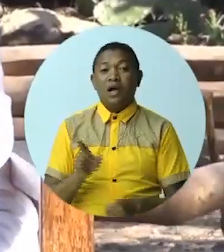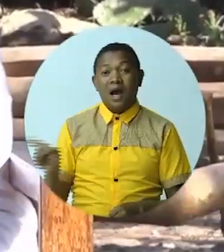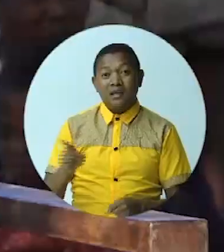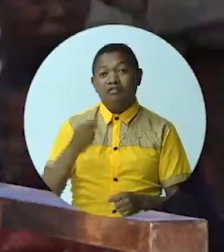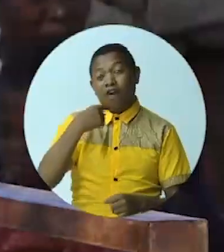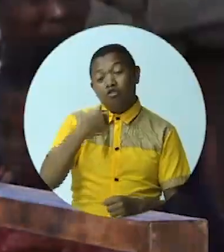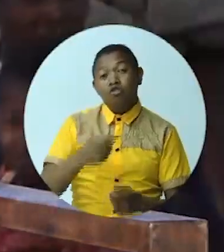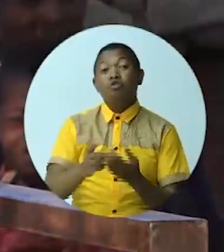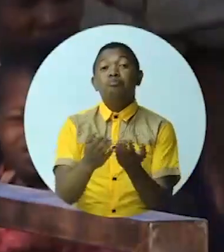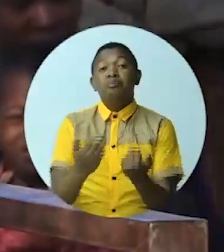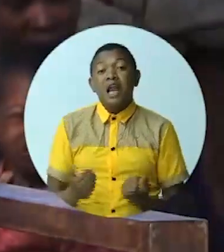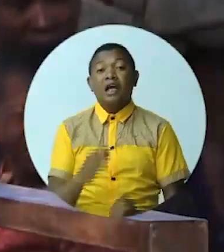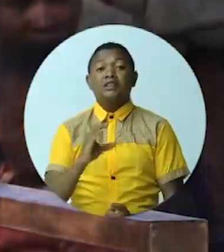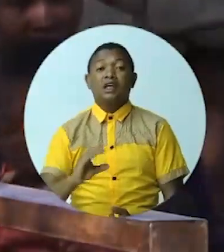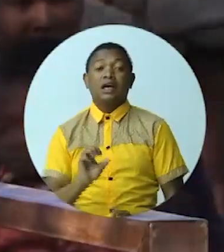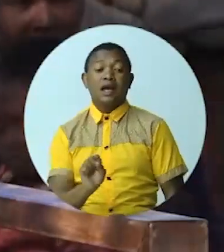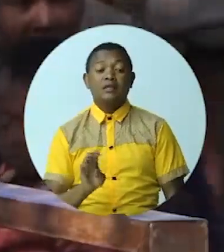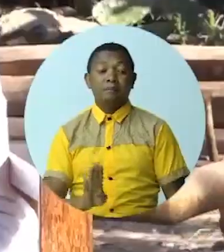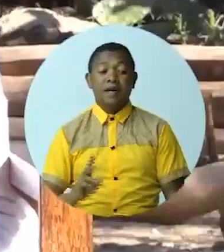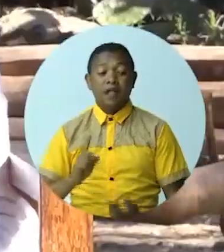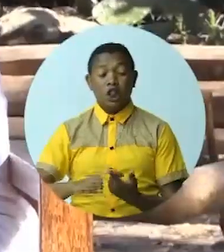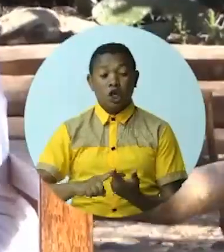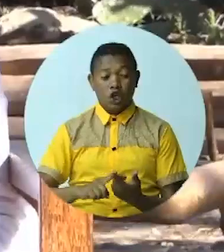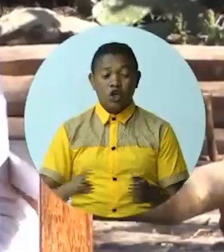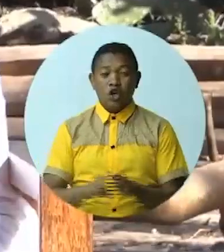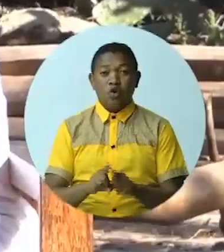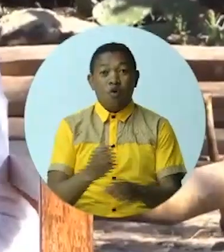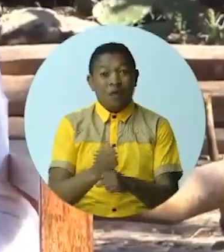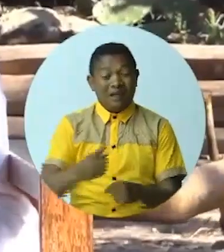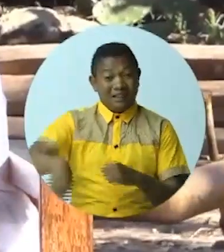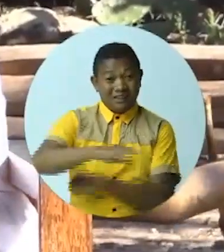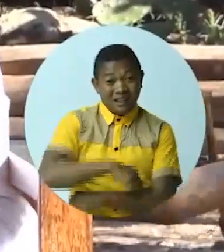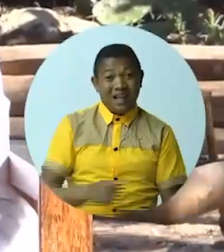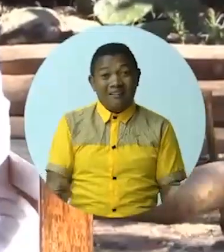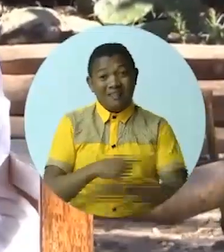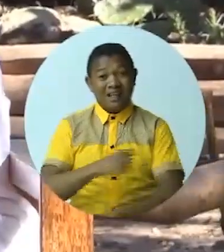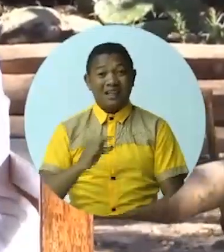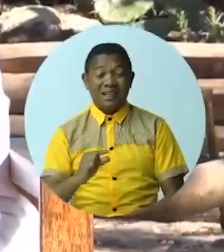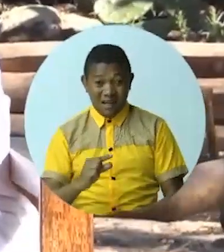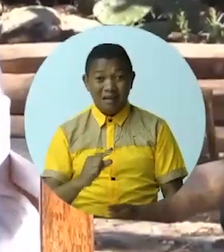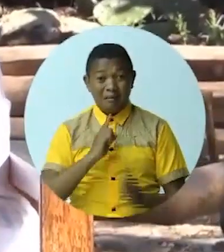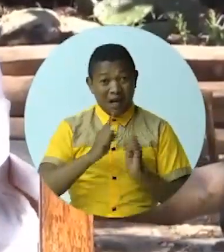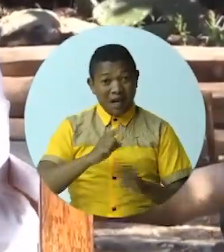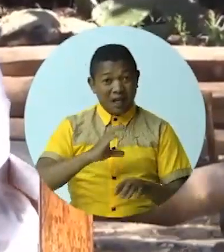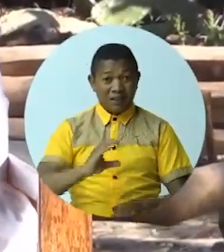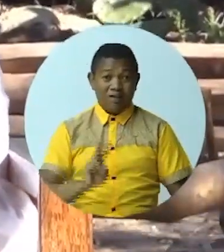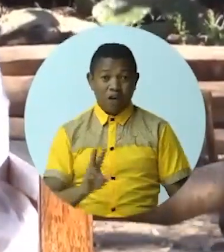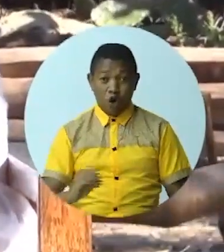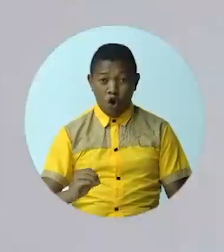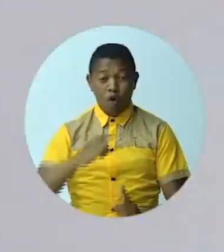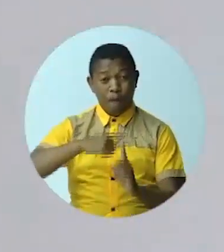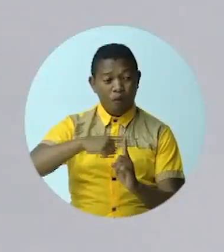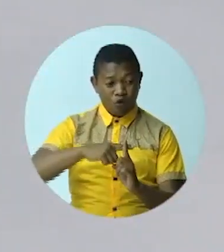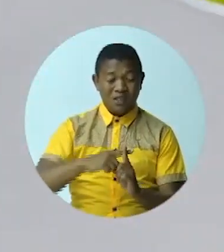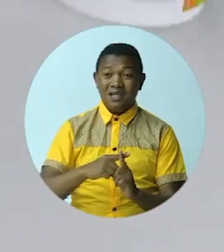ny hôpitaly maro samihafa. Fa raha iverena kely mikasika n'ilay CVO plus teo a dia be dia be